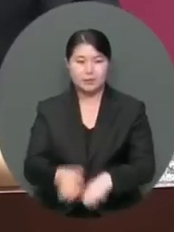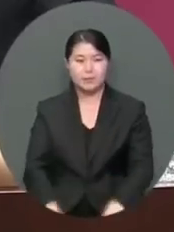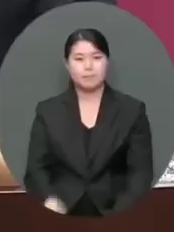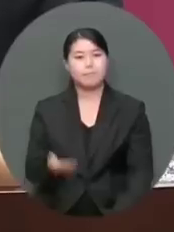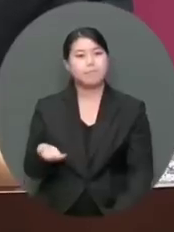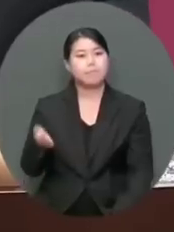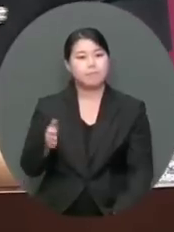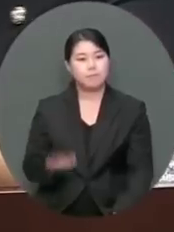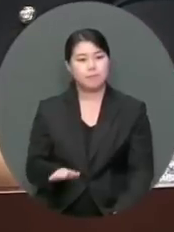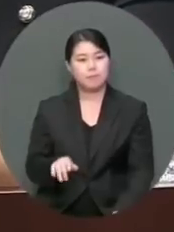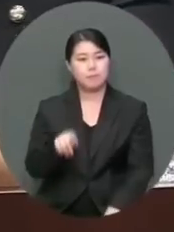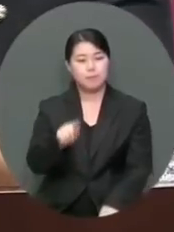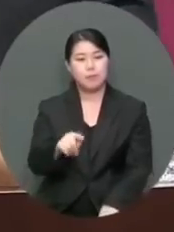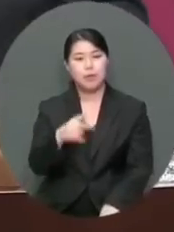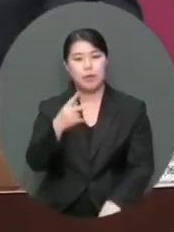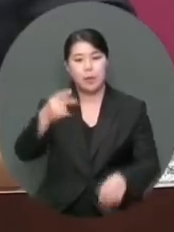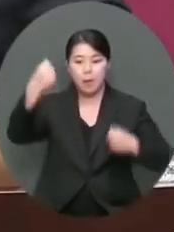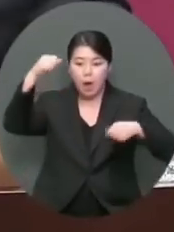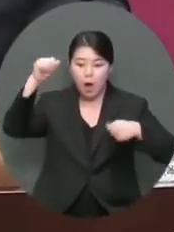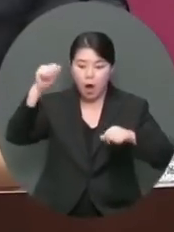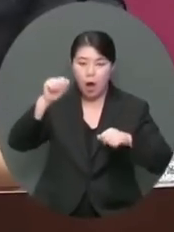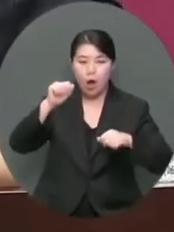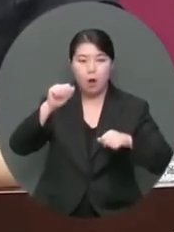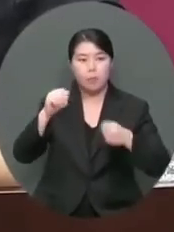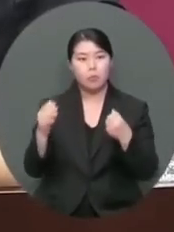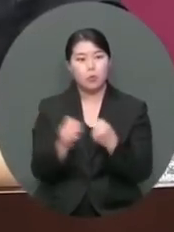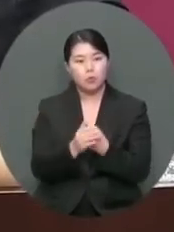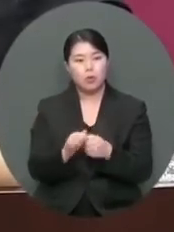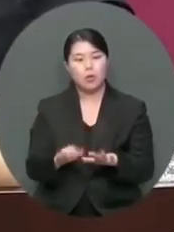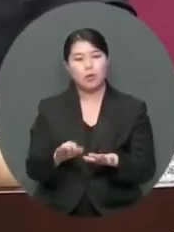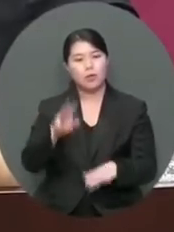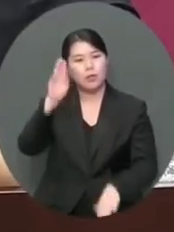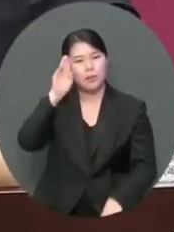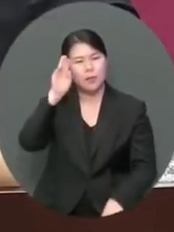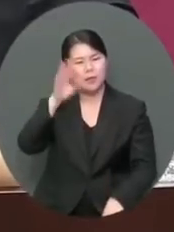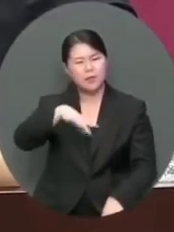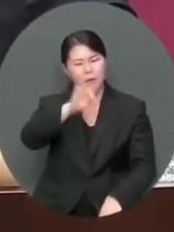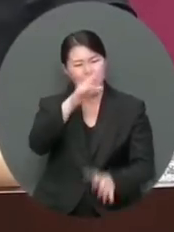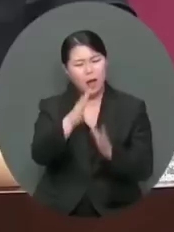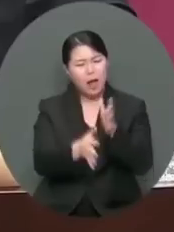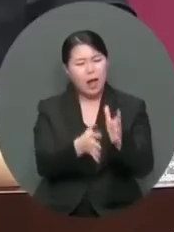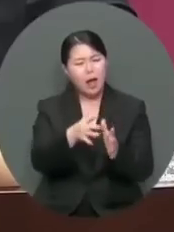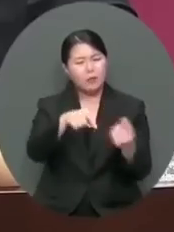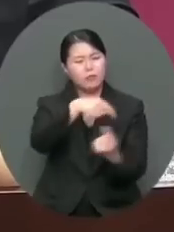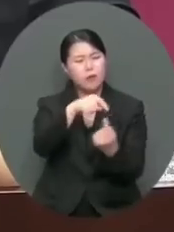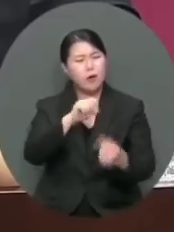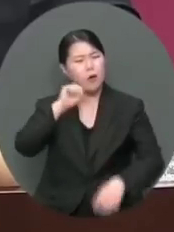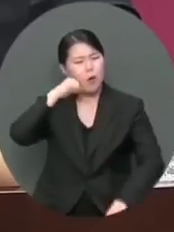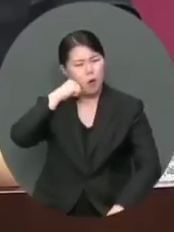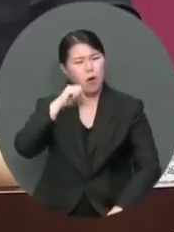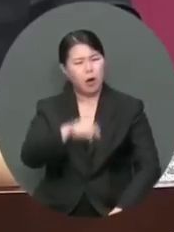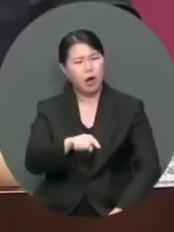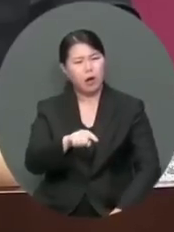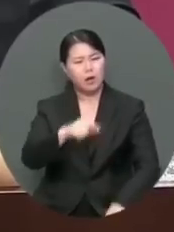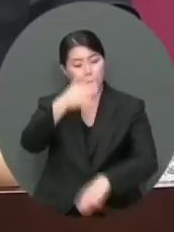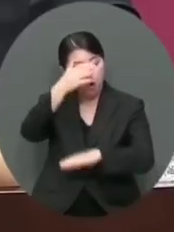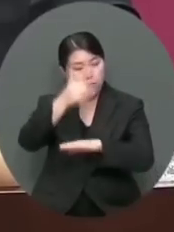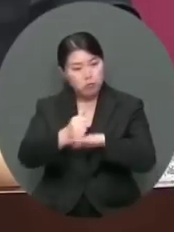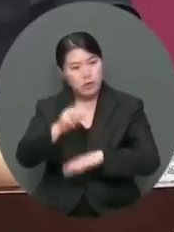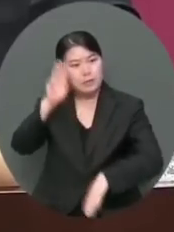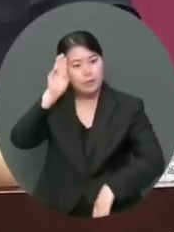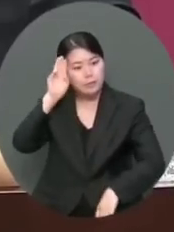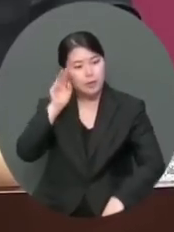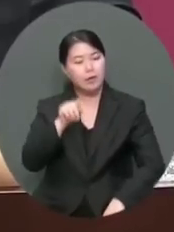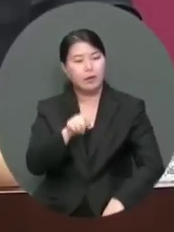그러나 그 K-POP 때문에 초기에 어려움을 겪었던 잼버리가